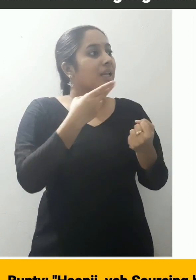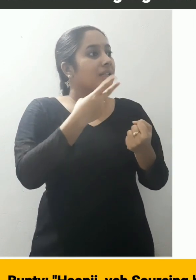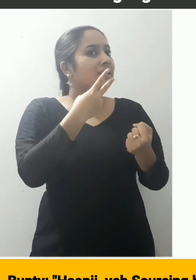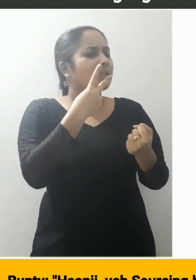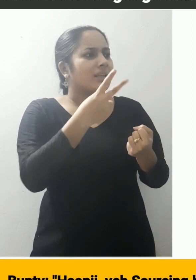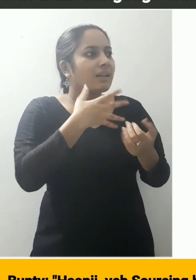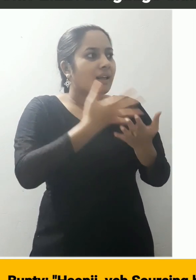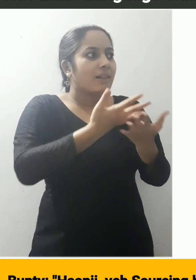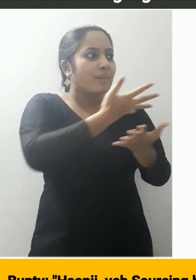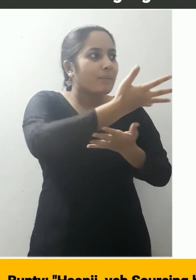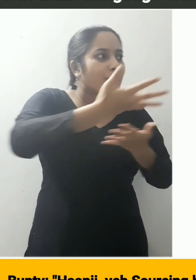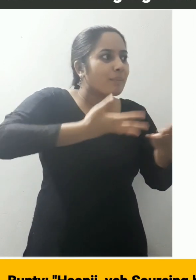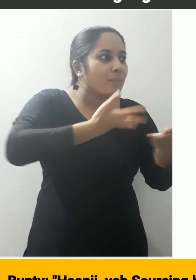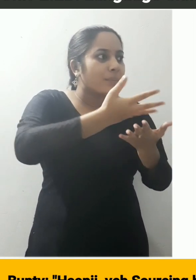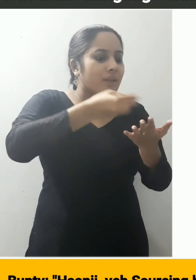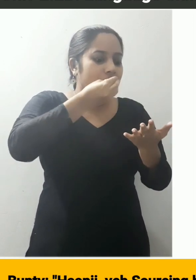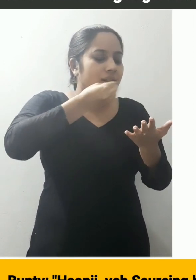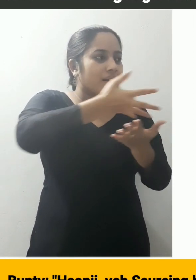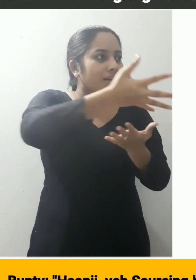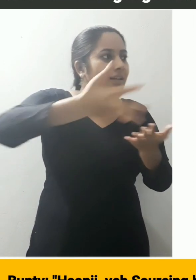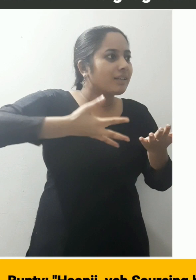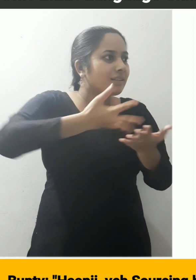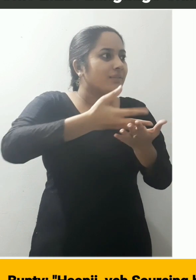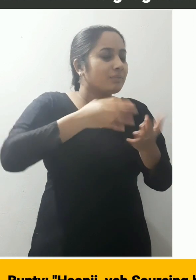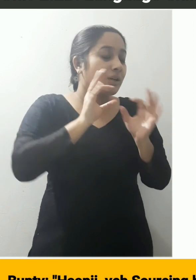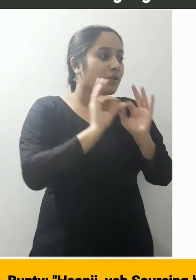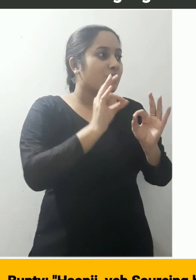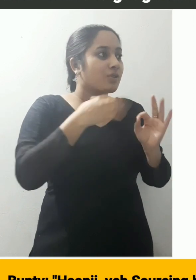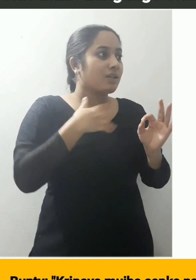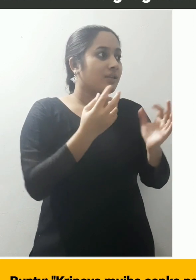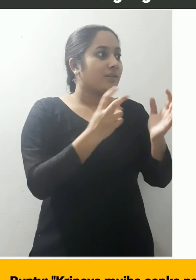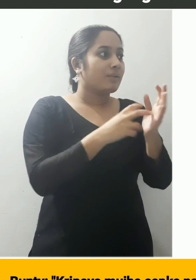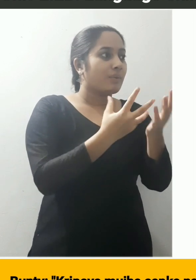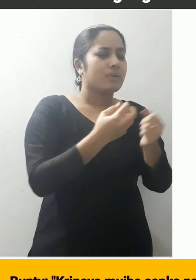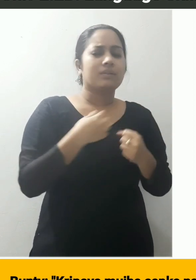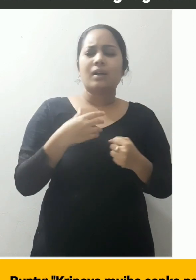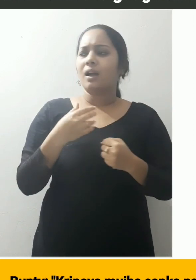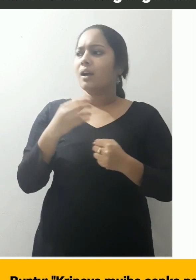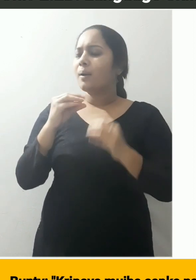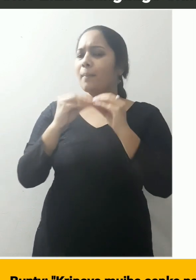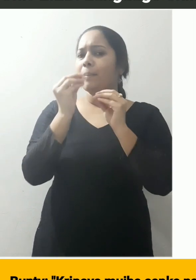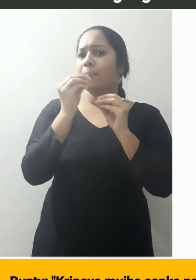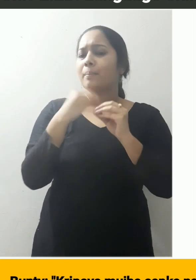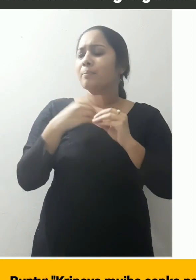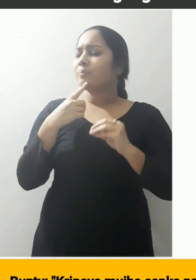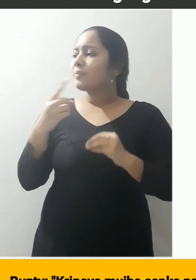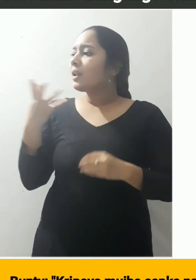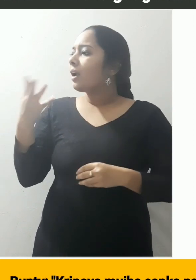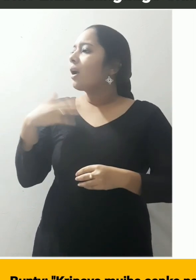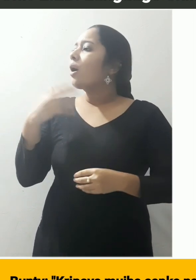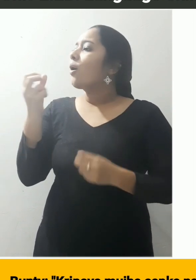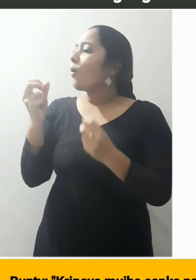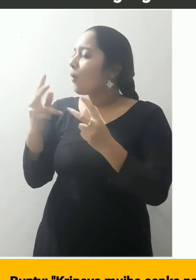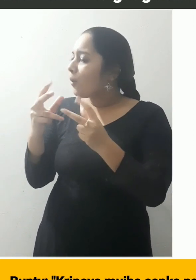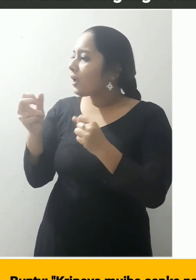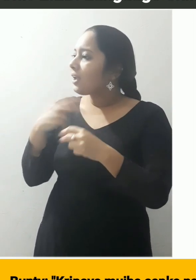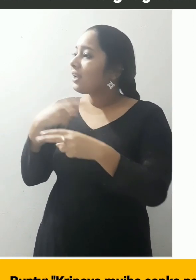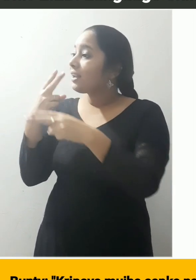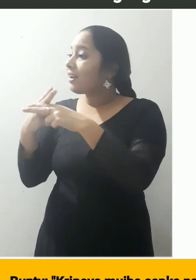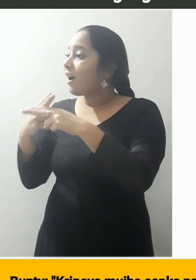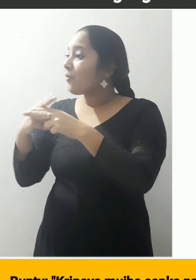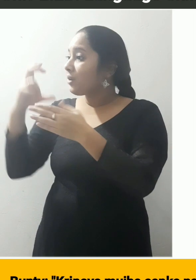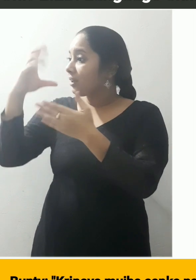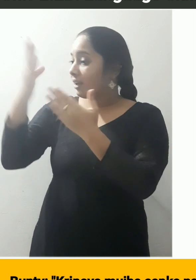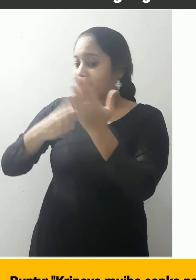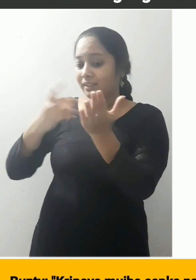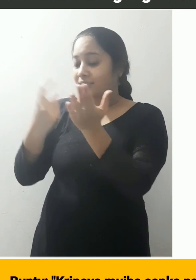प्लेट सेट देखा था. बंटी: कृपया मुझे आपका नाम बताइए जो आपके क्रेडिट कार्ड पर दिया हुआ